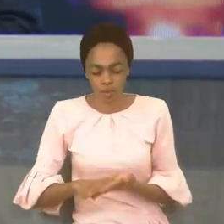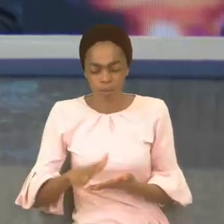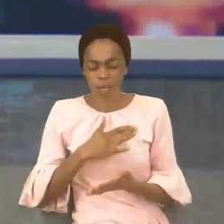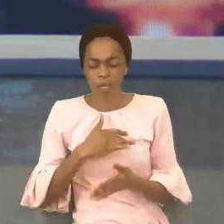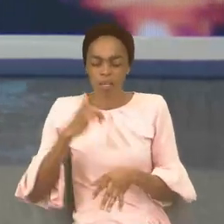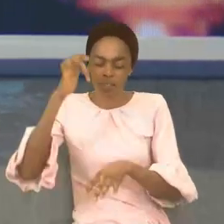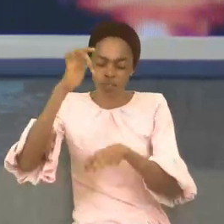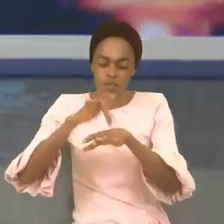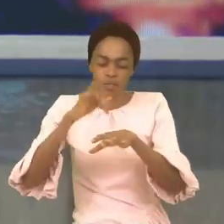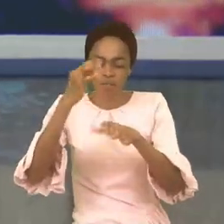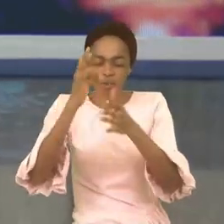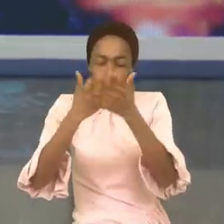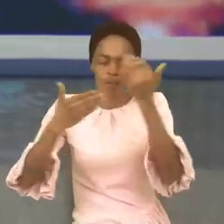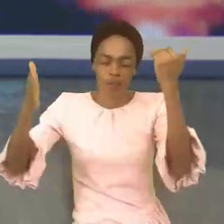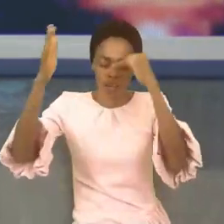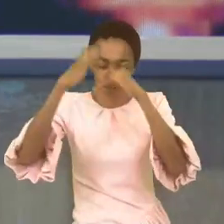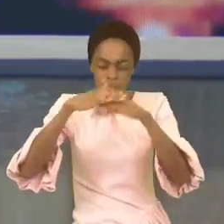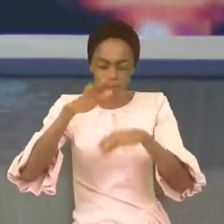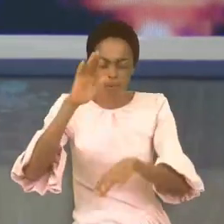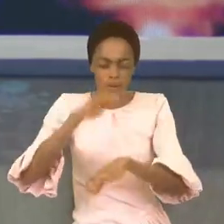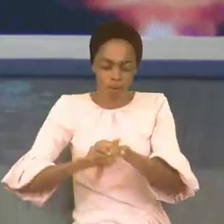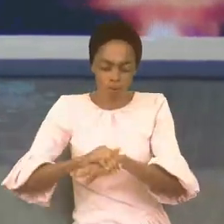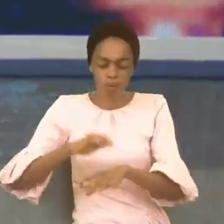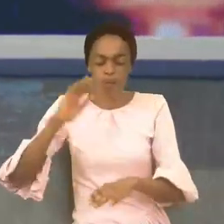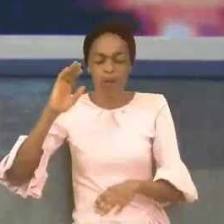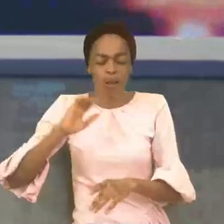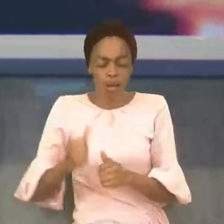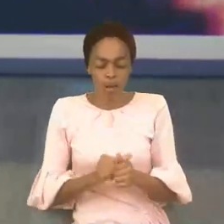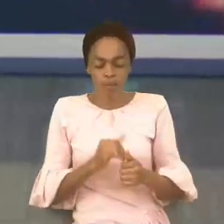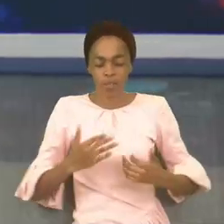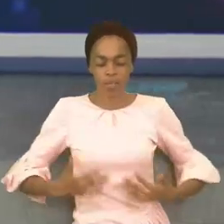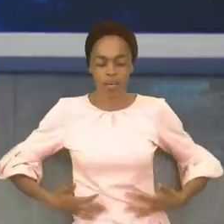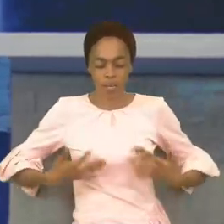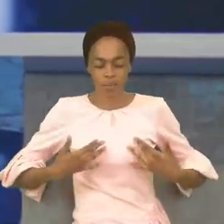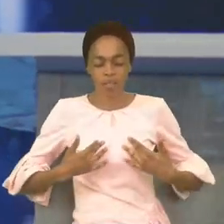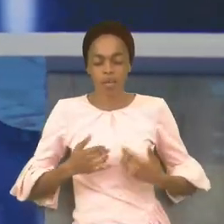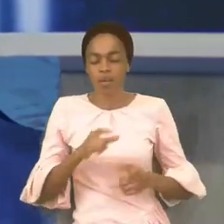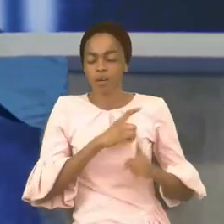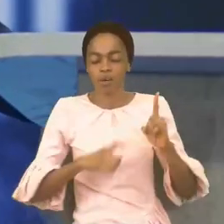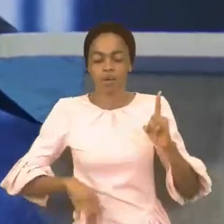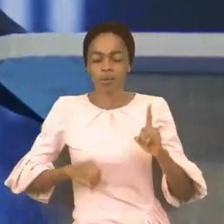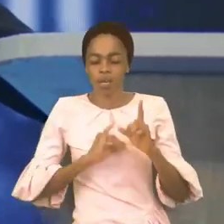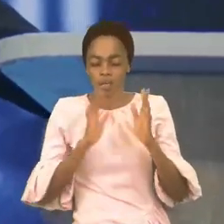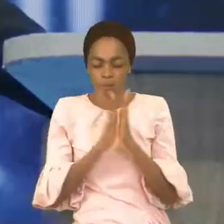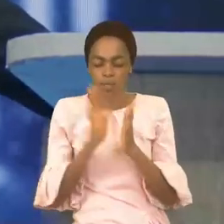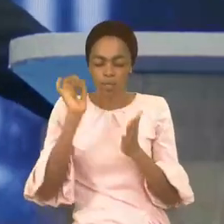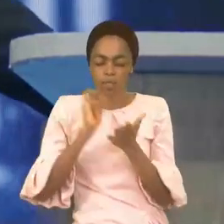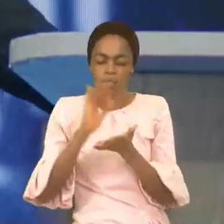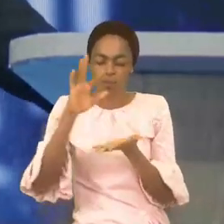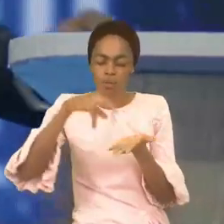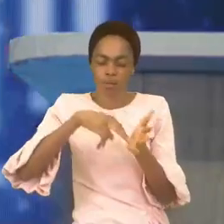la touche du ciel sur chaque vie. Seigneur, je prie que ton